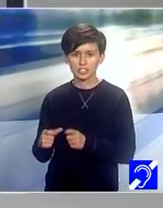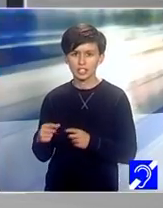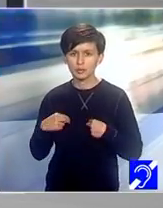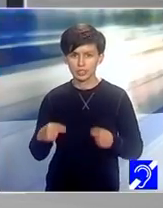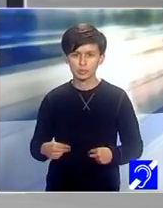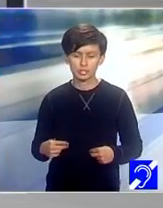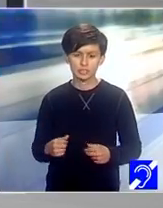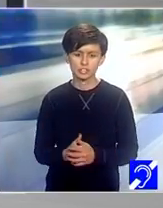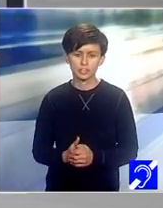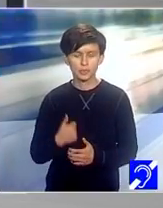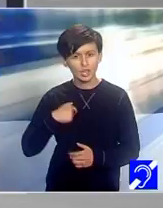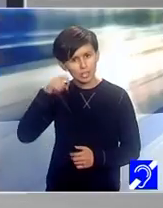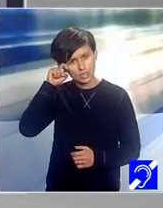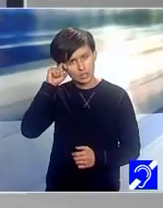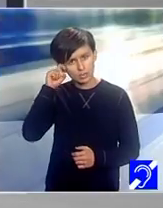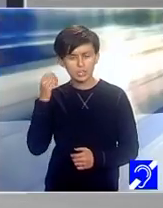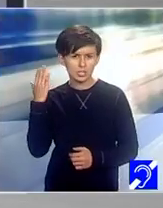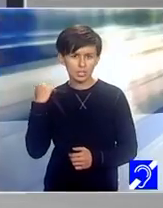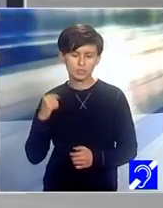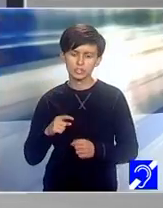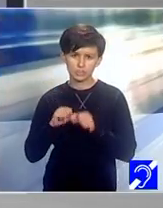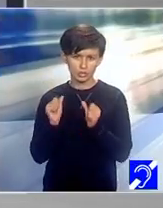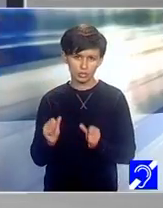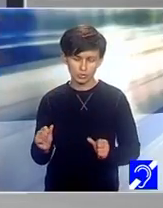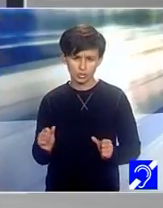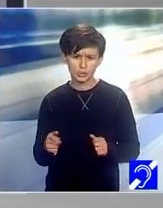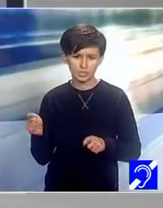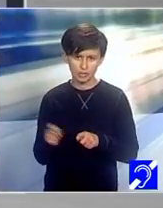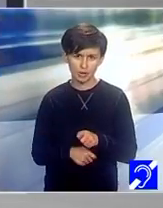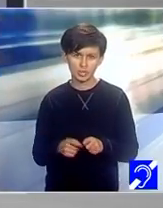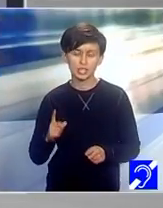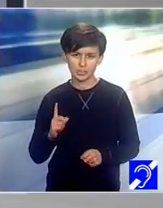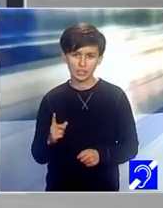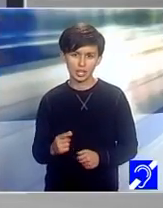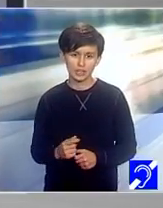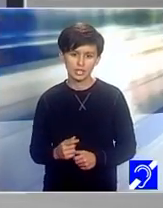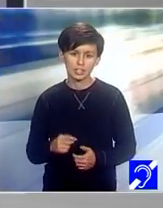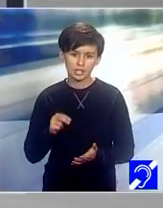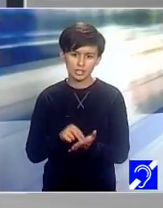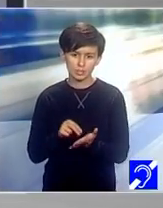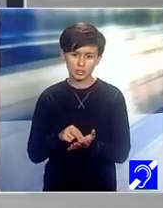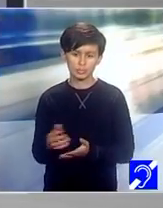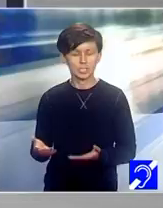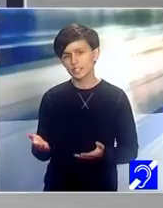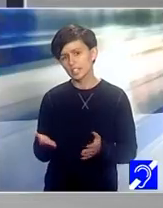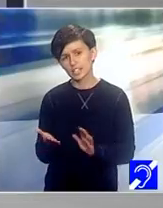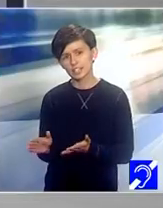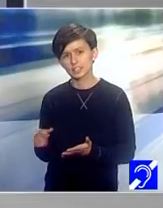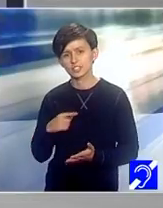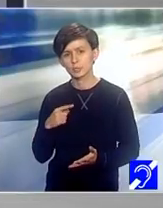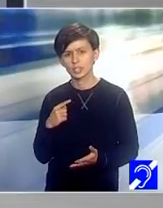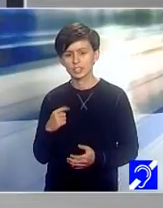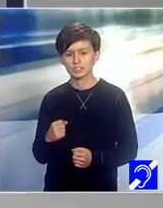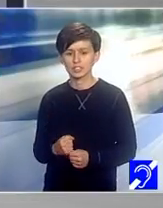primul pas, din câte știu, a fost într-o formă și s-a mai amendat. Și de multe ori se întâmplă așa. Dar oricum, propunerea de la care se pleacă e una